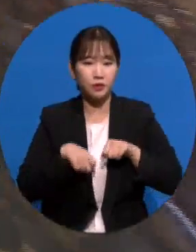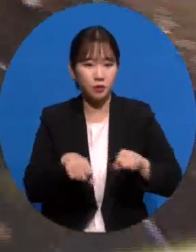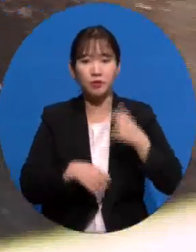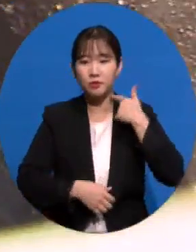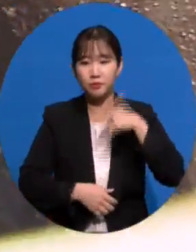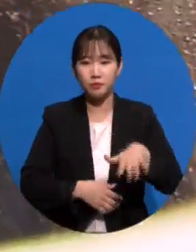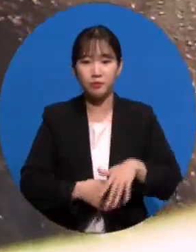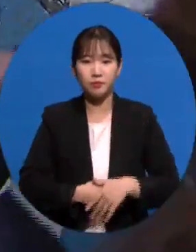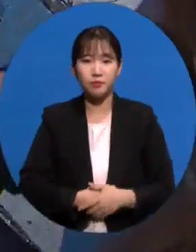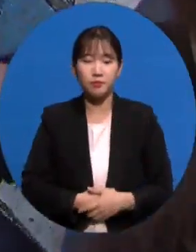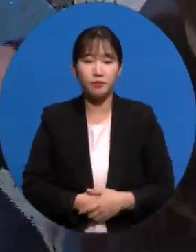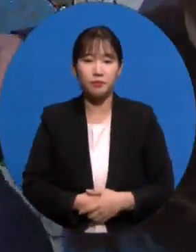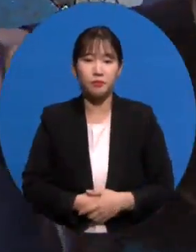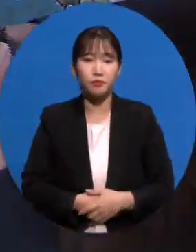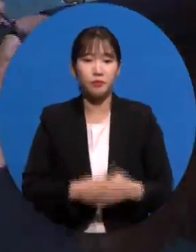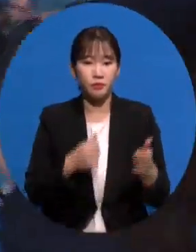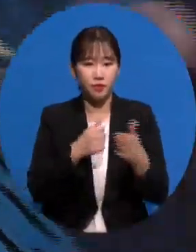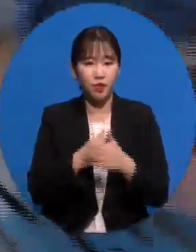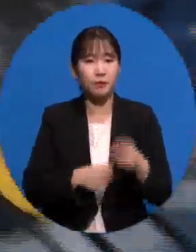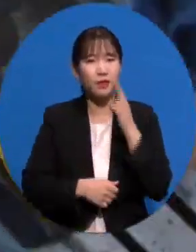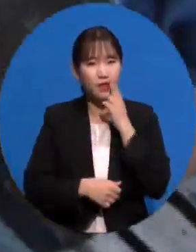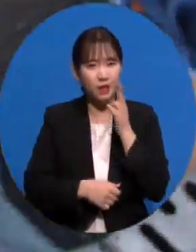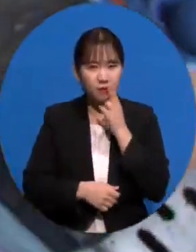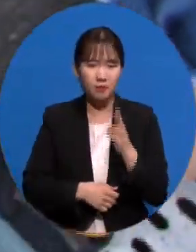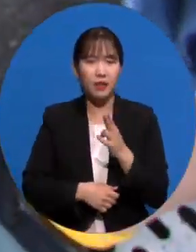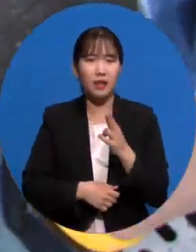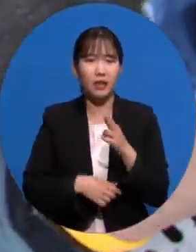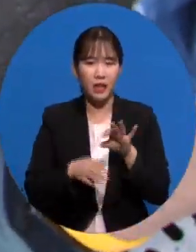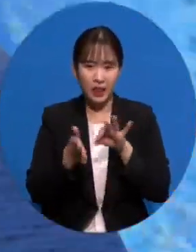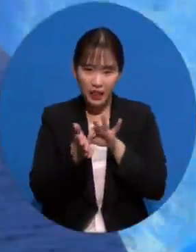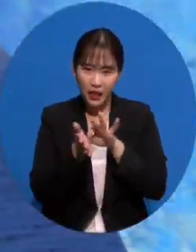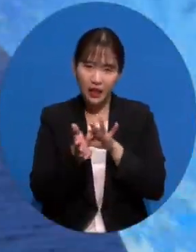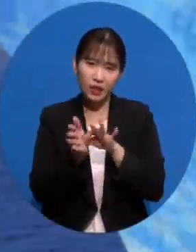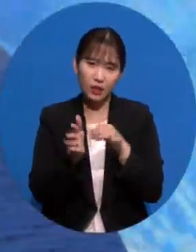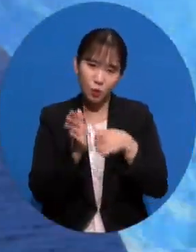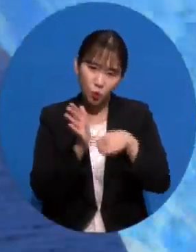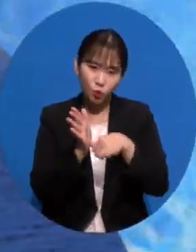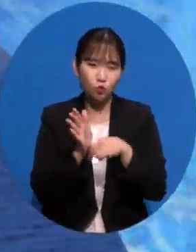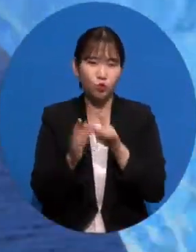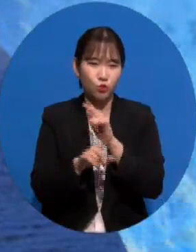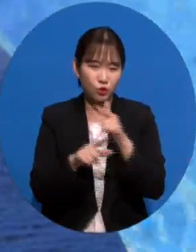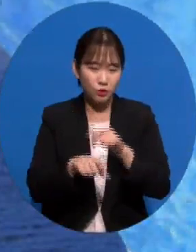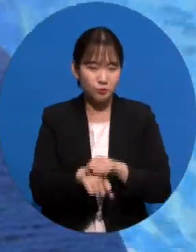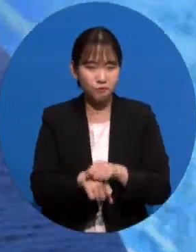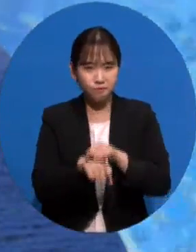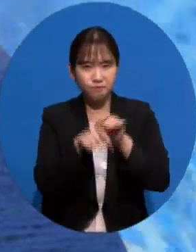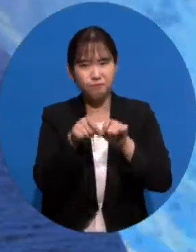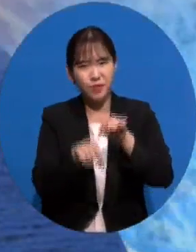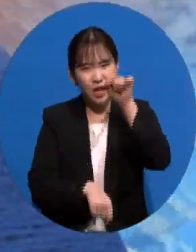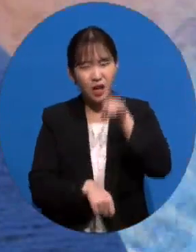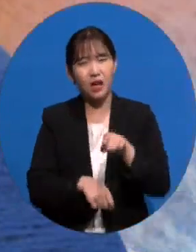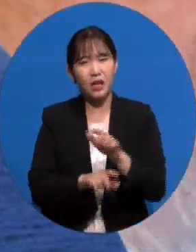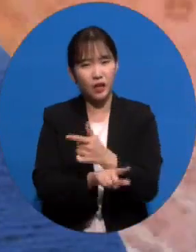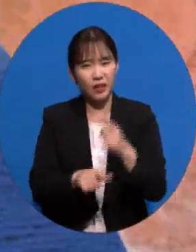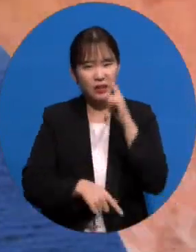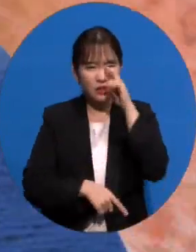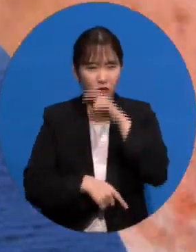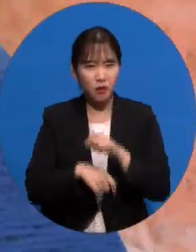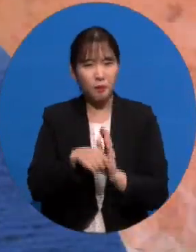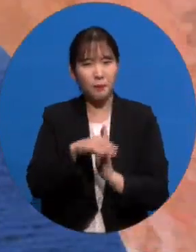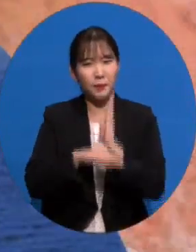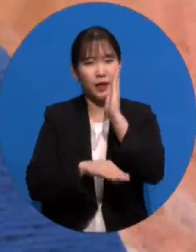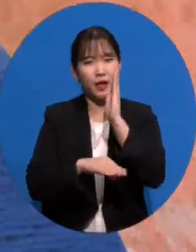청소를 하지 않았습니다. 때문에 담배꽁초와 타이어 조각 등 설비에 오랫동안 쌓여있던 각종 찌꺼기들이